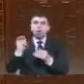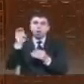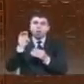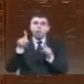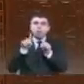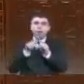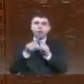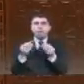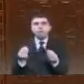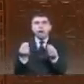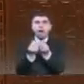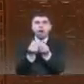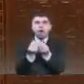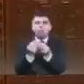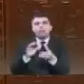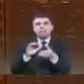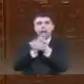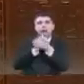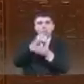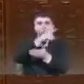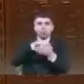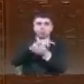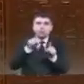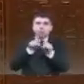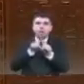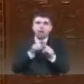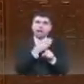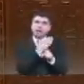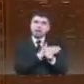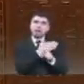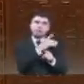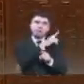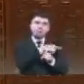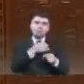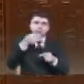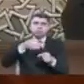بوحدنا داروا أن نقوم بها كذلك مع الناس دي الدول دي الإقامة شكرا